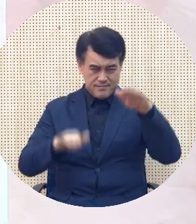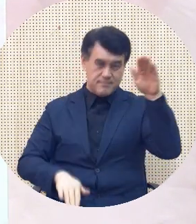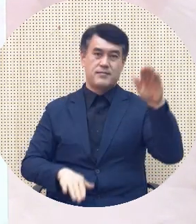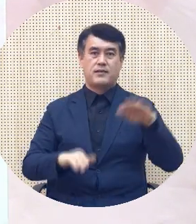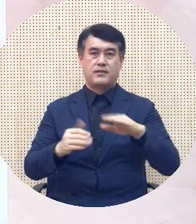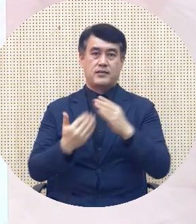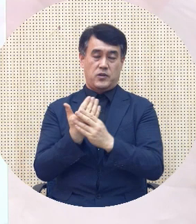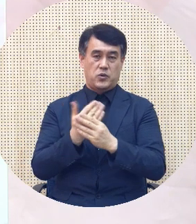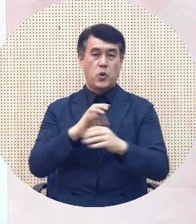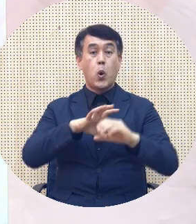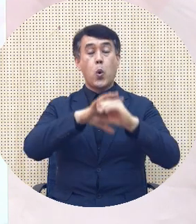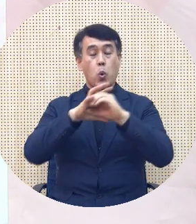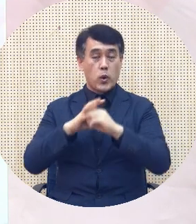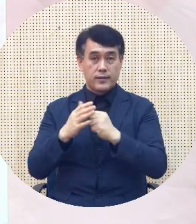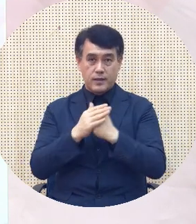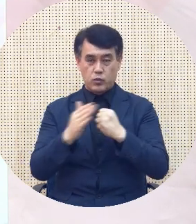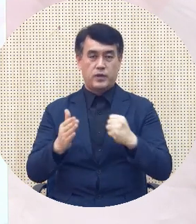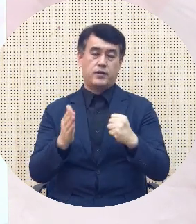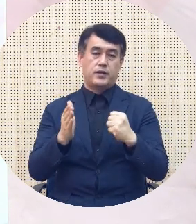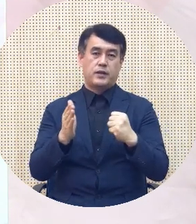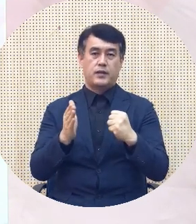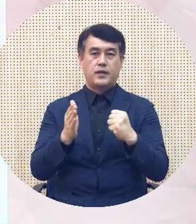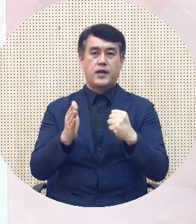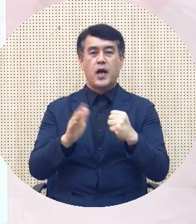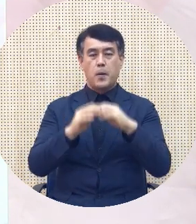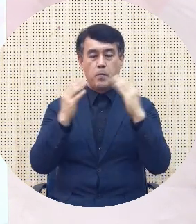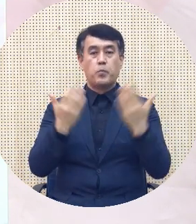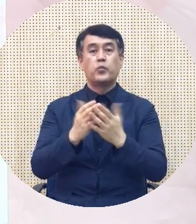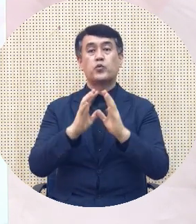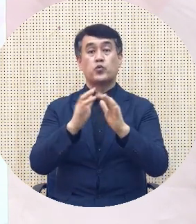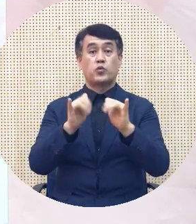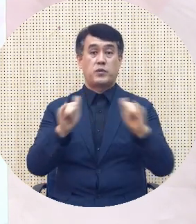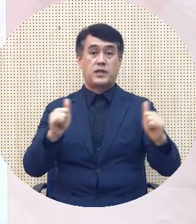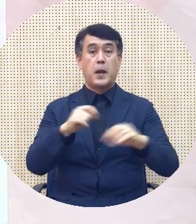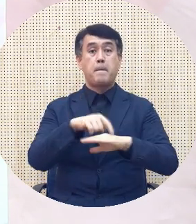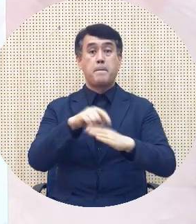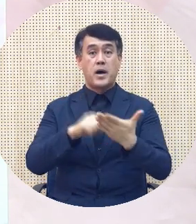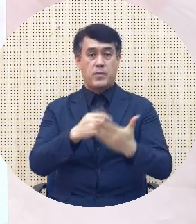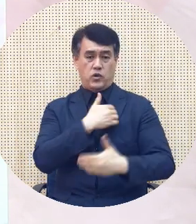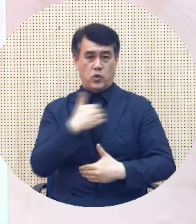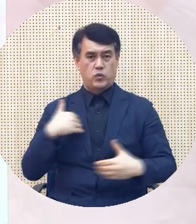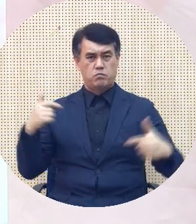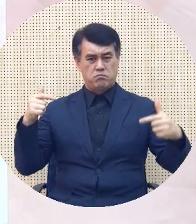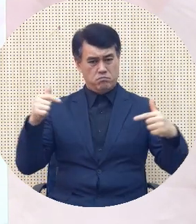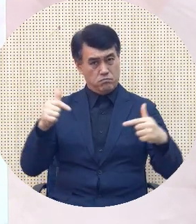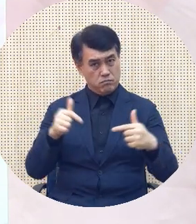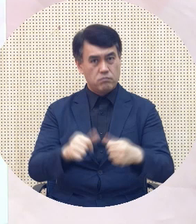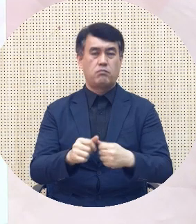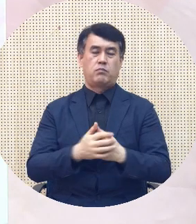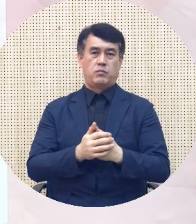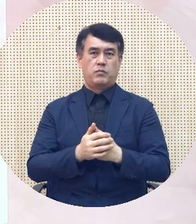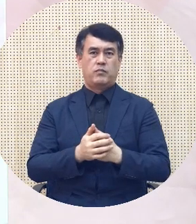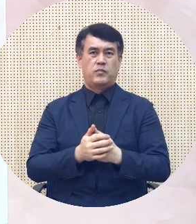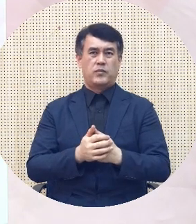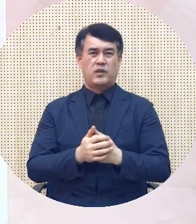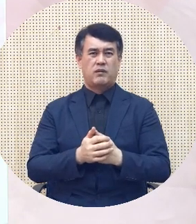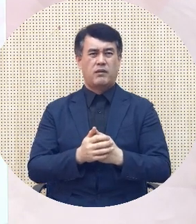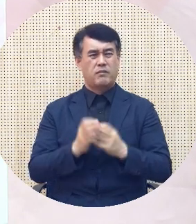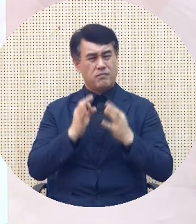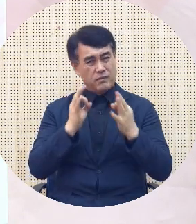코로나로 인해 전 국민적으로 또 국민들의 마음이 여유가 없어지고